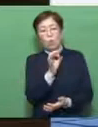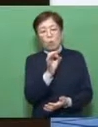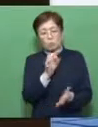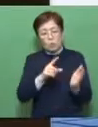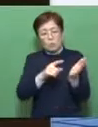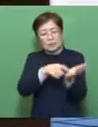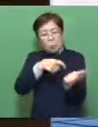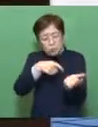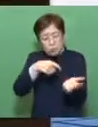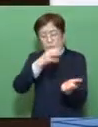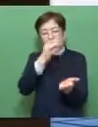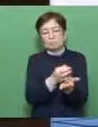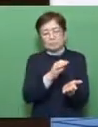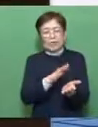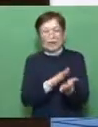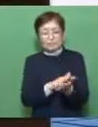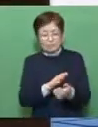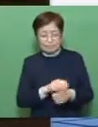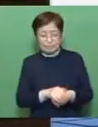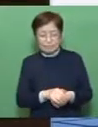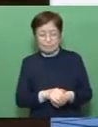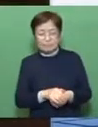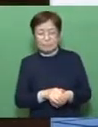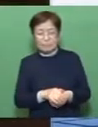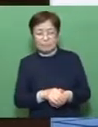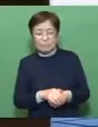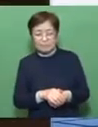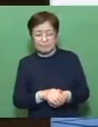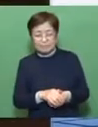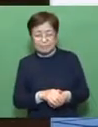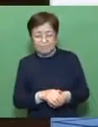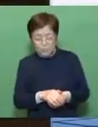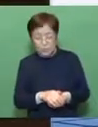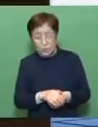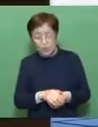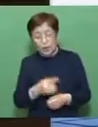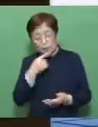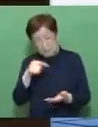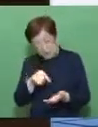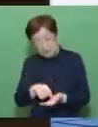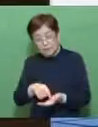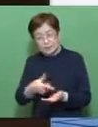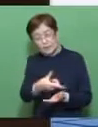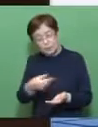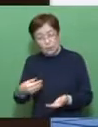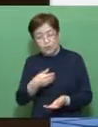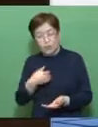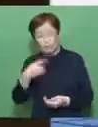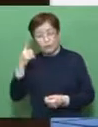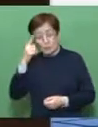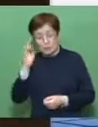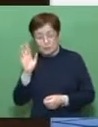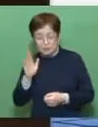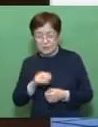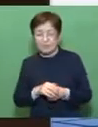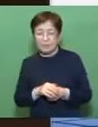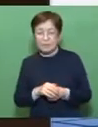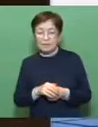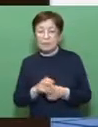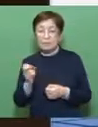あの3割保証量引き下げてますのではいあの利用しやすくなったと思いますそれからあの